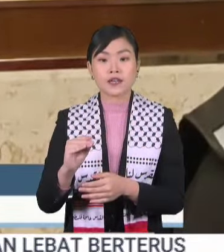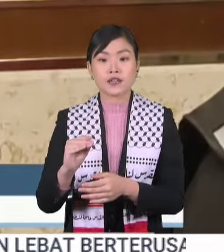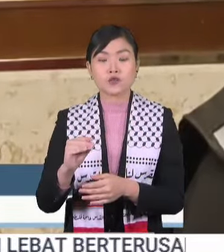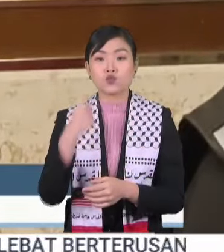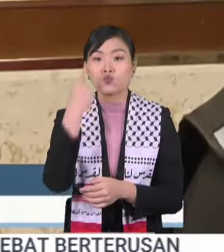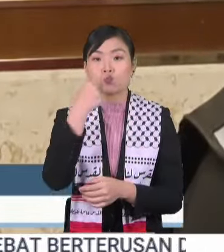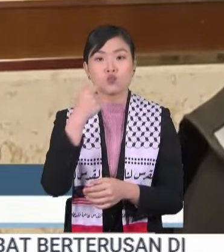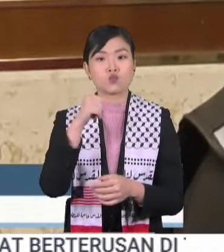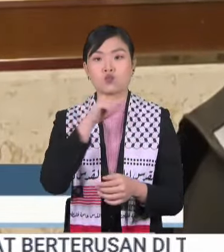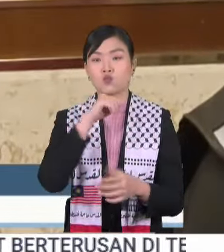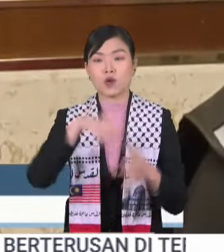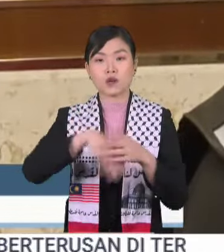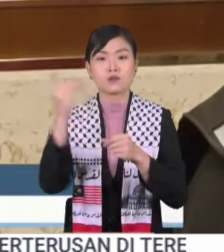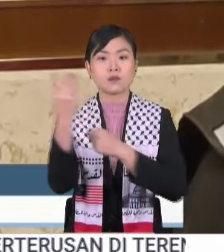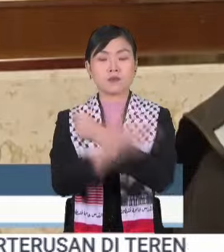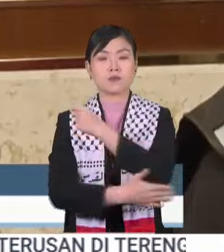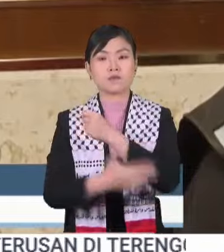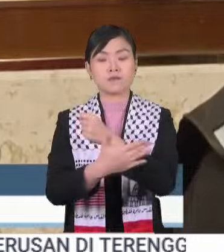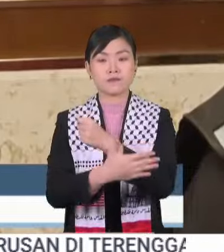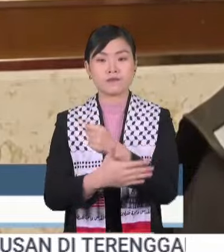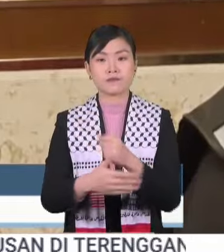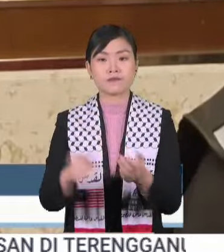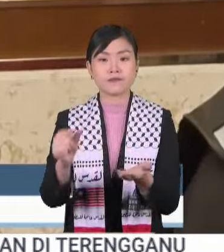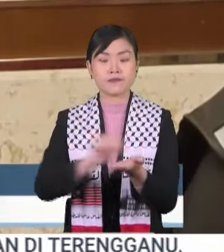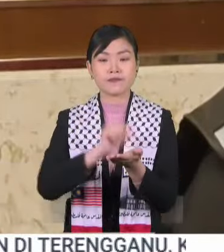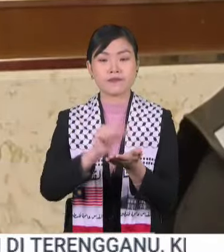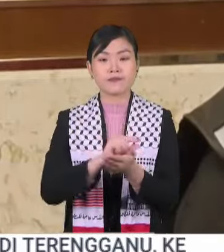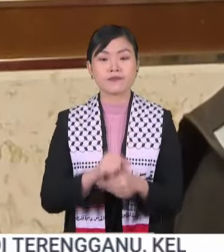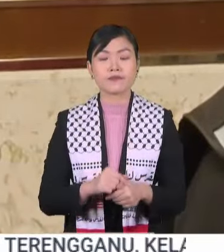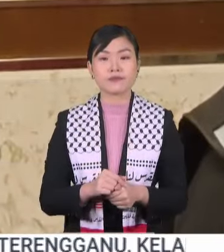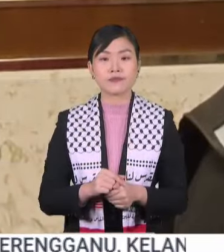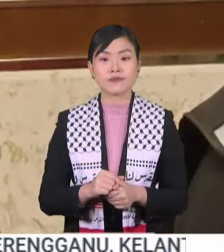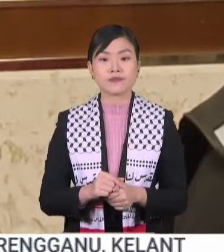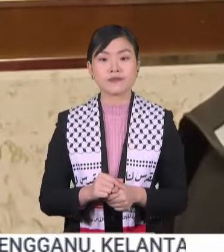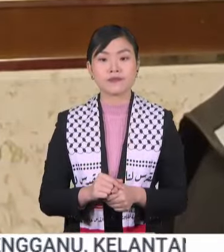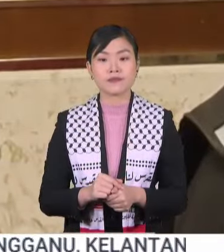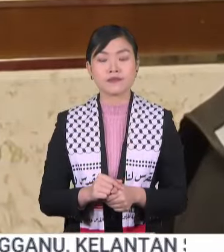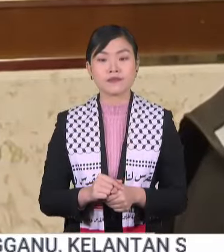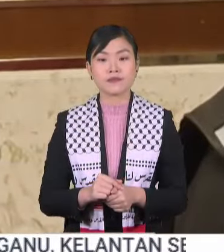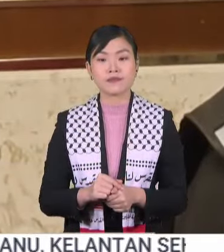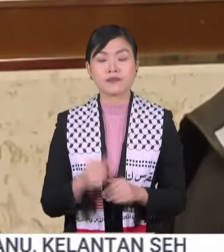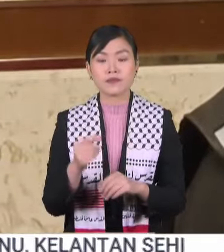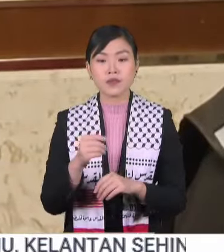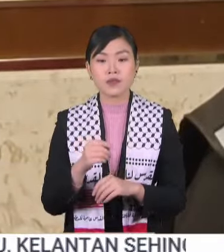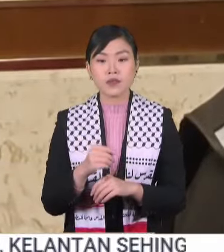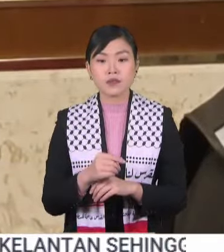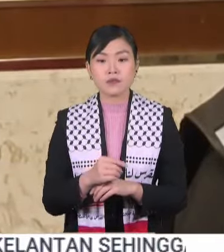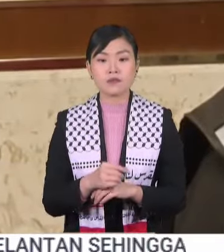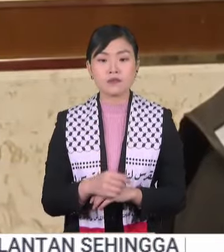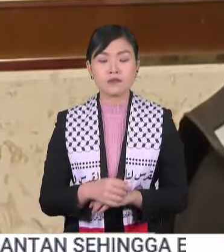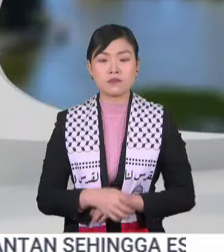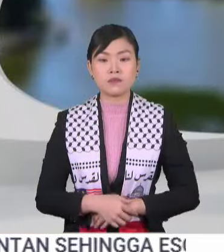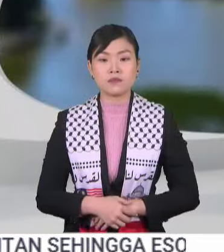bukanem pemeriksaan termasuk juga berkaitan penggajian kanak-kanak dan amalan buruh paksa oleh